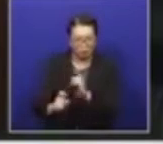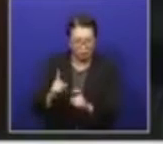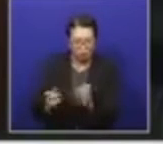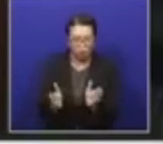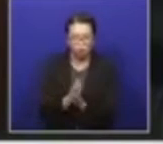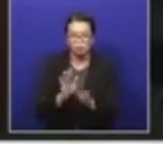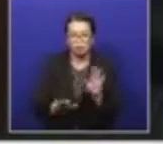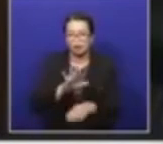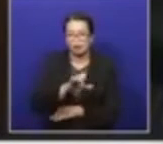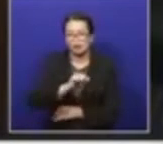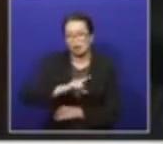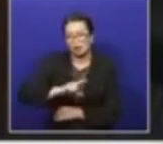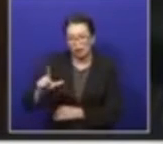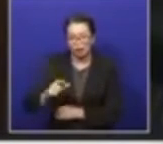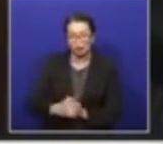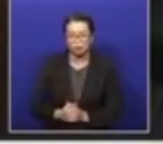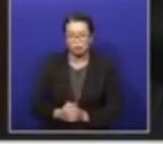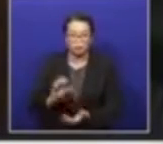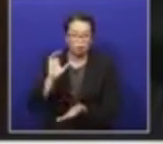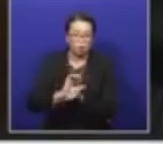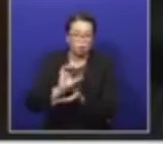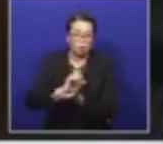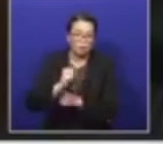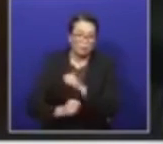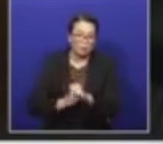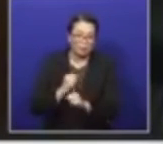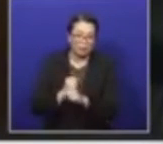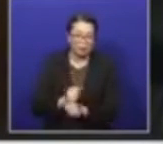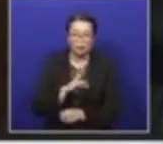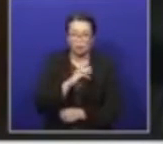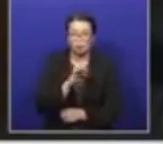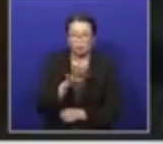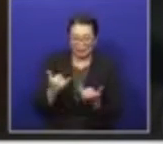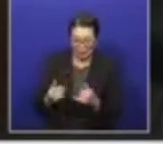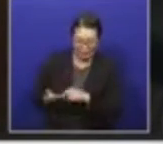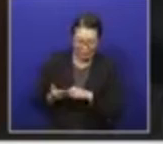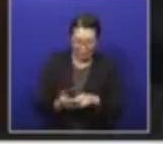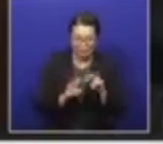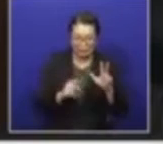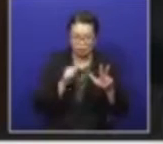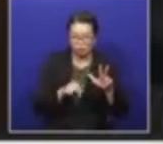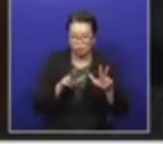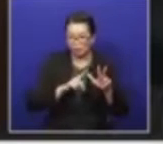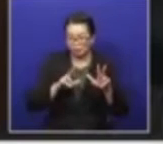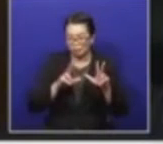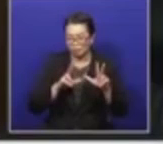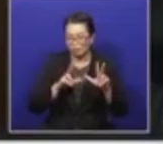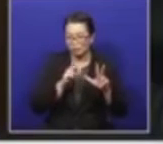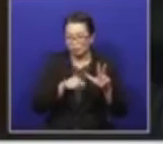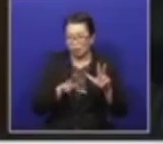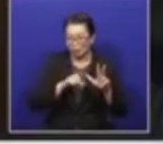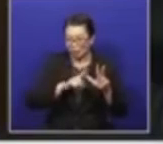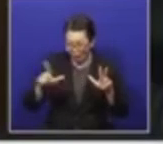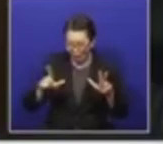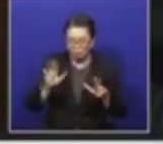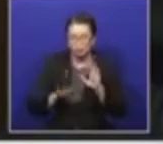ทถ้าคิดเทียบกับงบประมาณปี64ที่จะเข้าคือ 3.3 ล้านเนี่ยถือเป็น